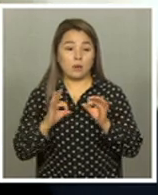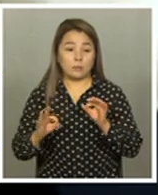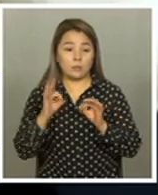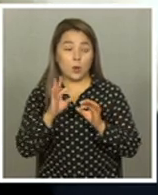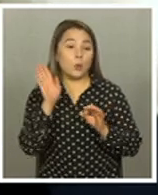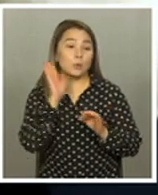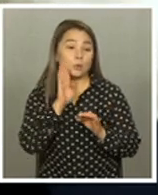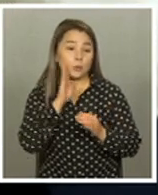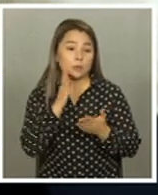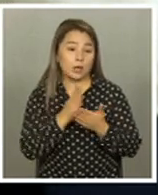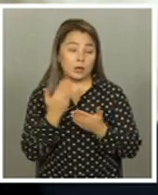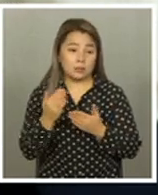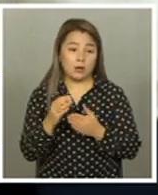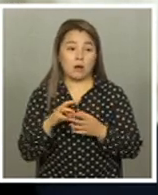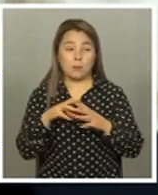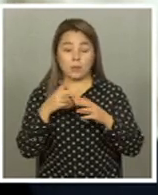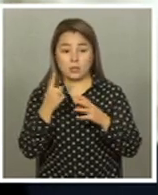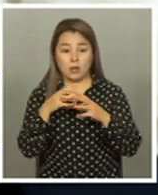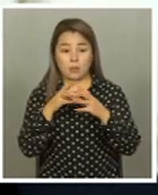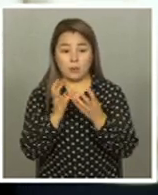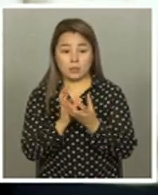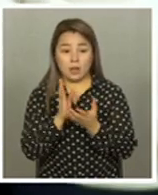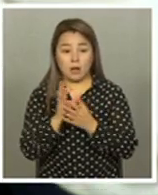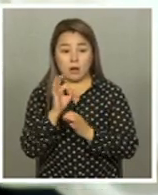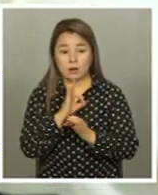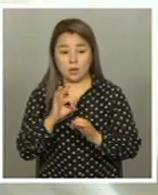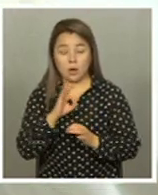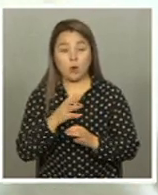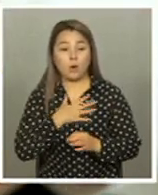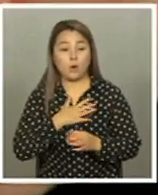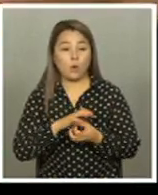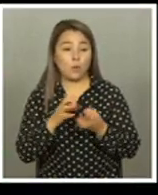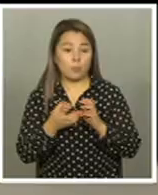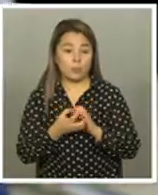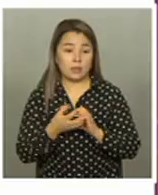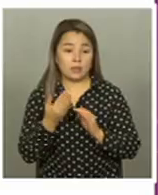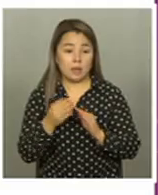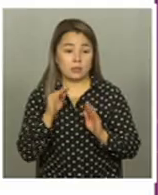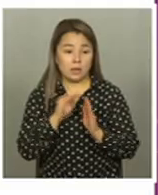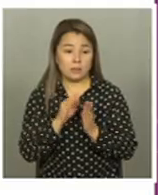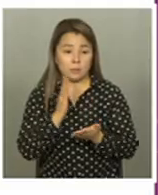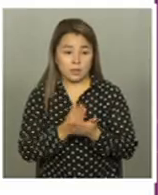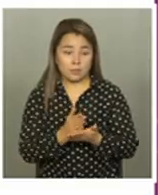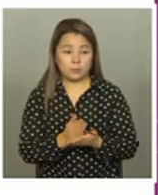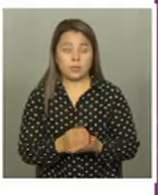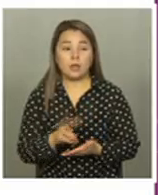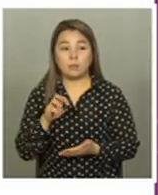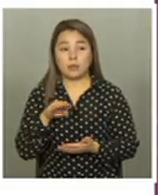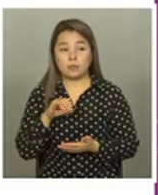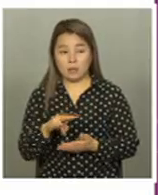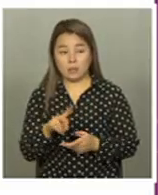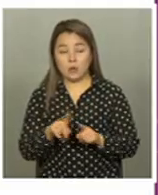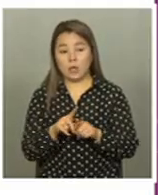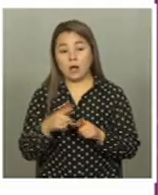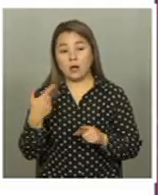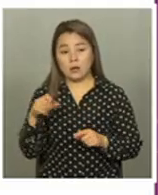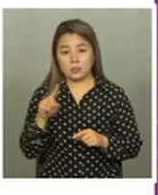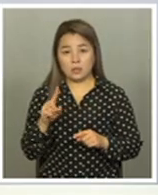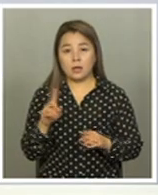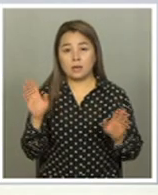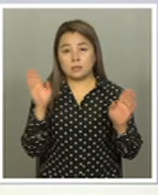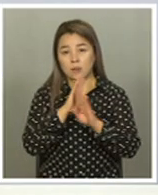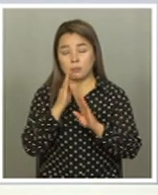атомынан және 1 атом көміртек атомынан тұрады. Метан газы табиғи газ